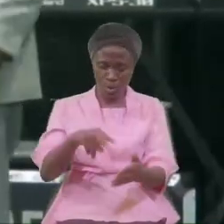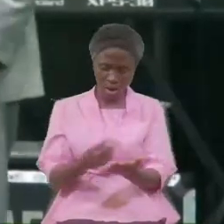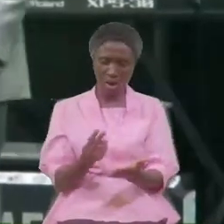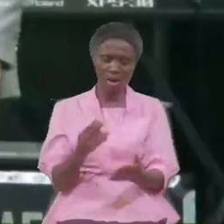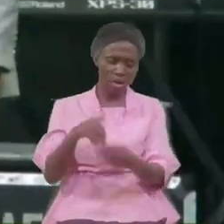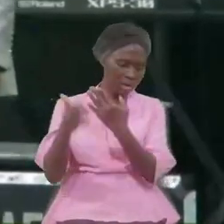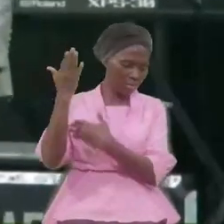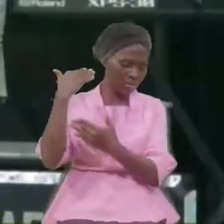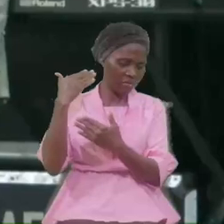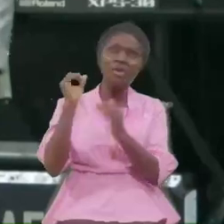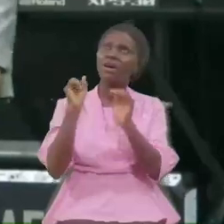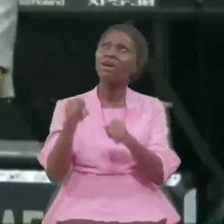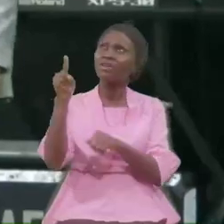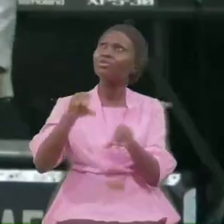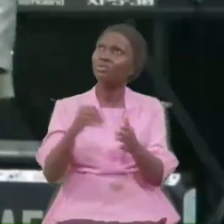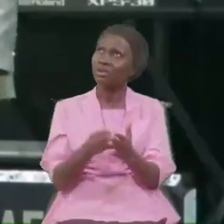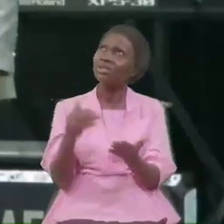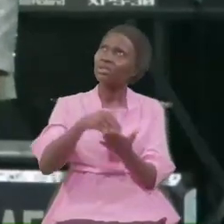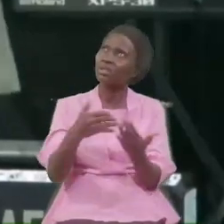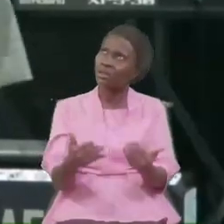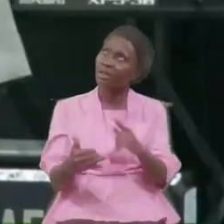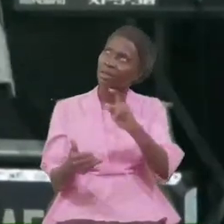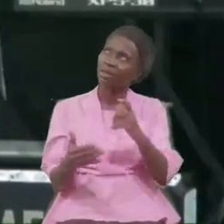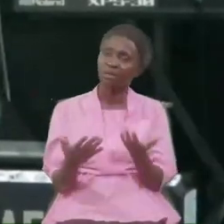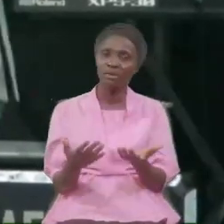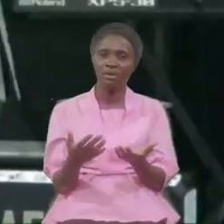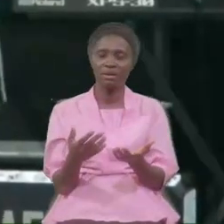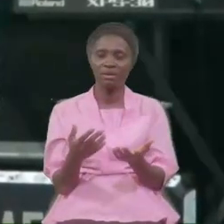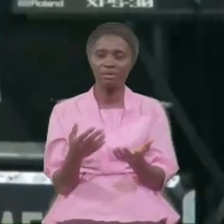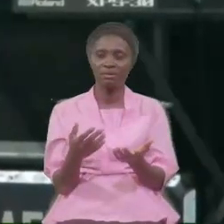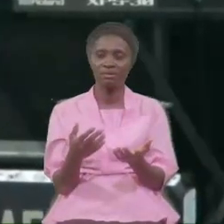Tu avais fait marcher les paralytiques dans le passé, peux-tu le faire ce jour?